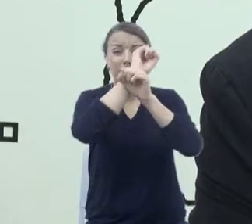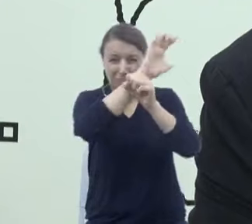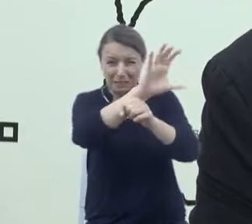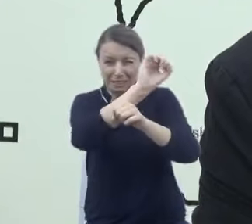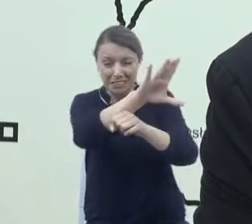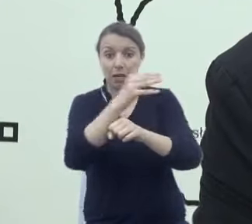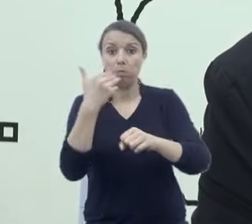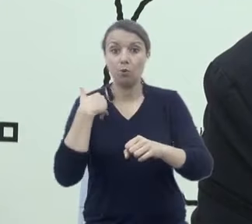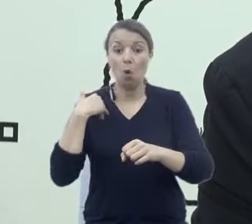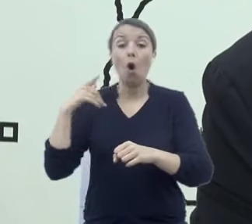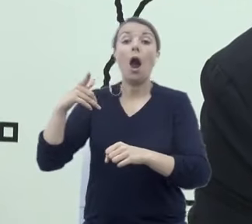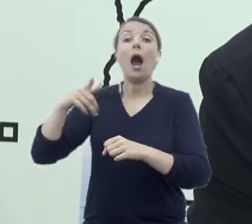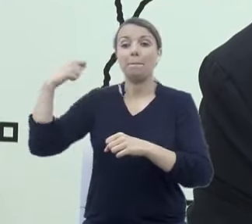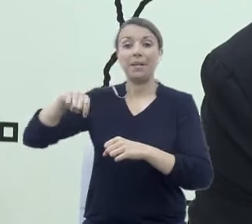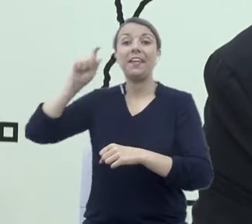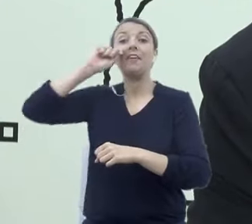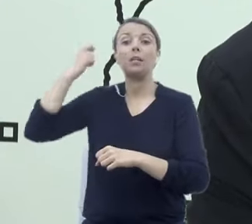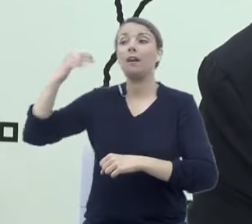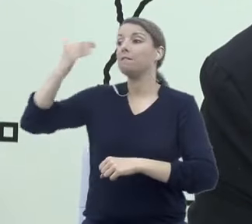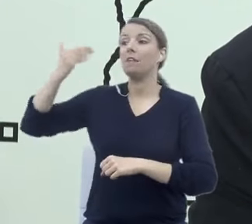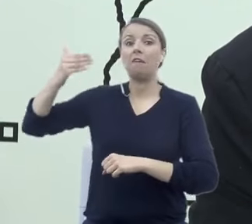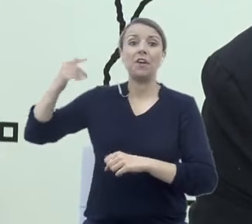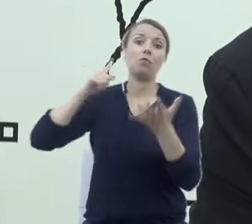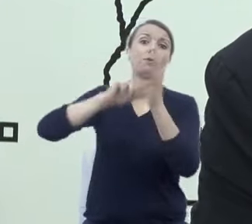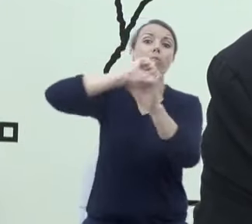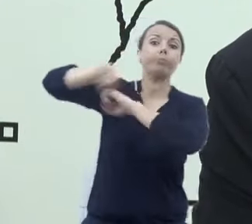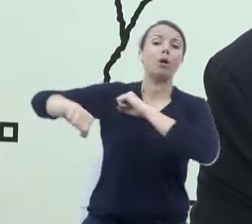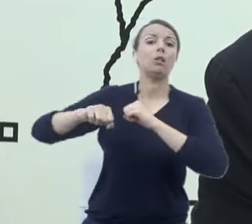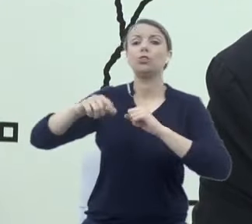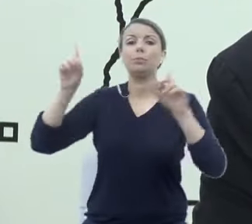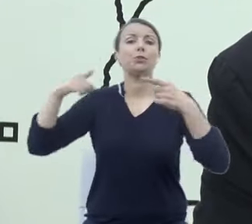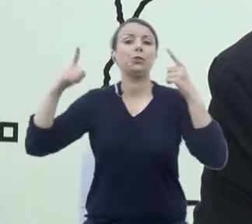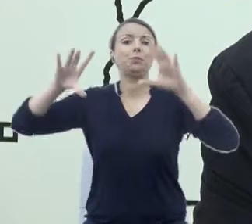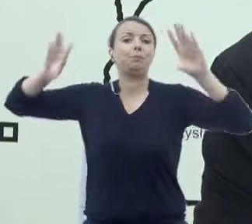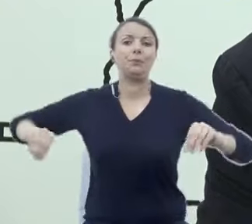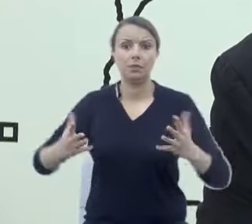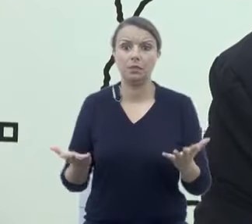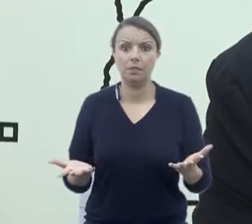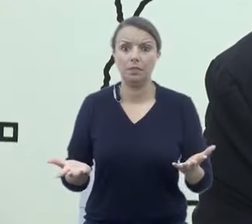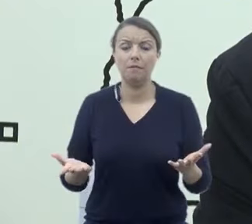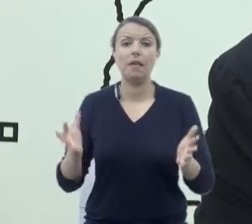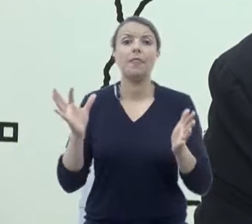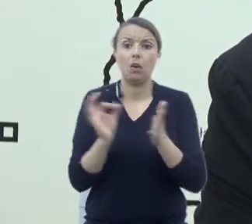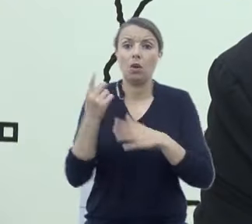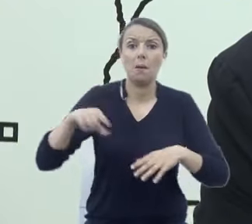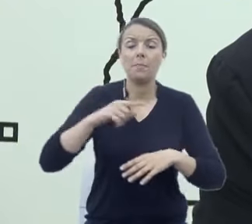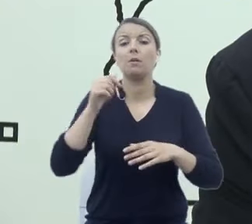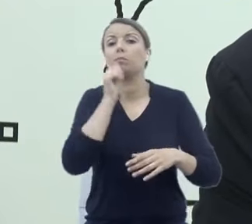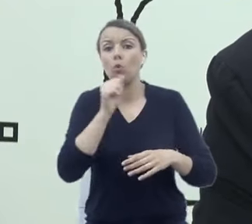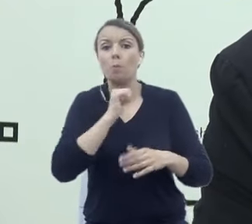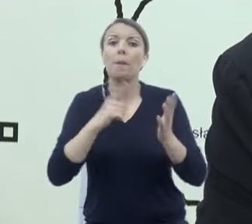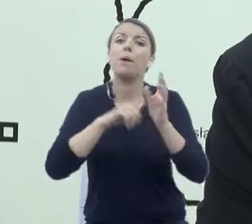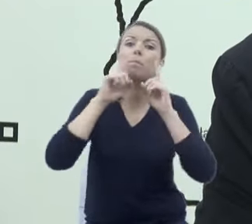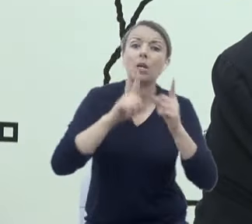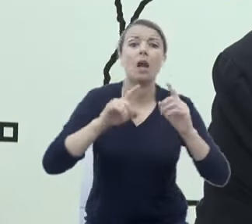to odrzucenie tej ingerencji i dochodzenia prawdy i tego, co myśmy wszyscy robili,